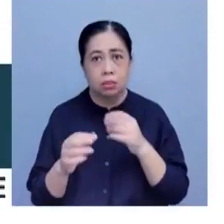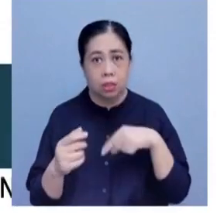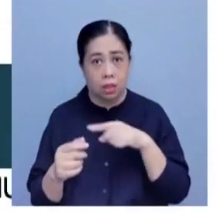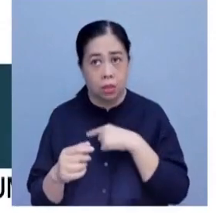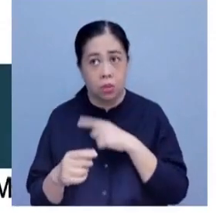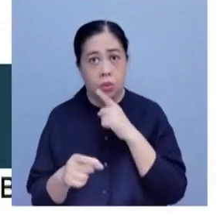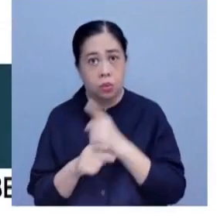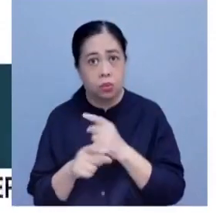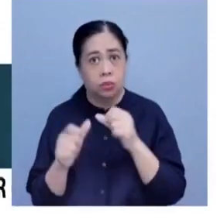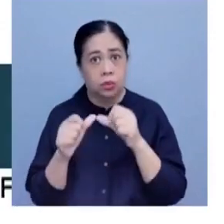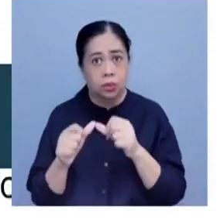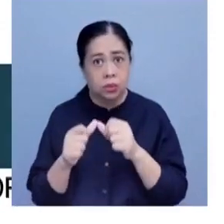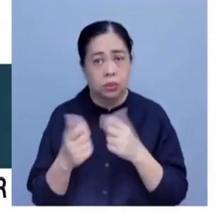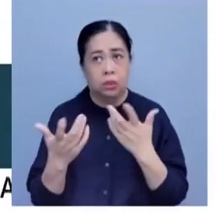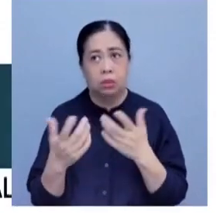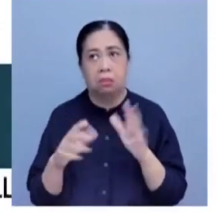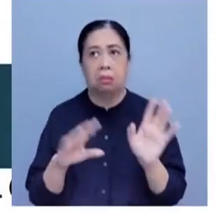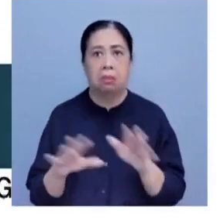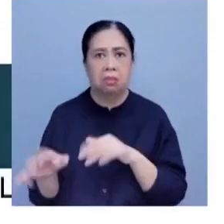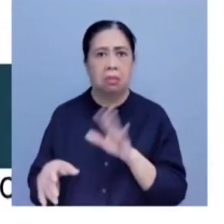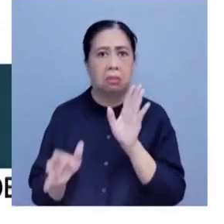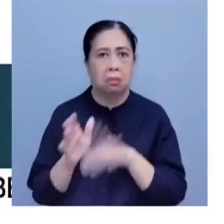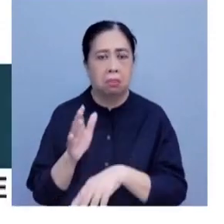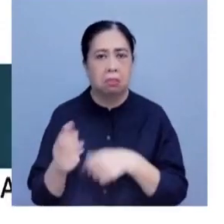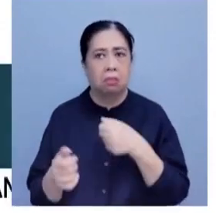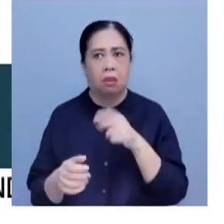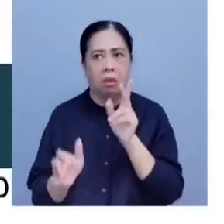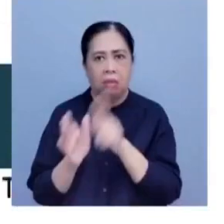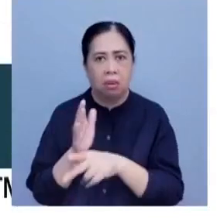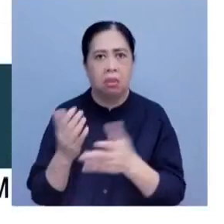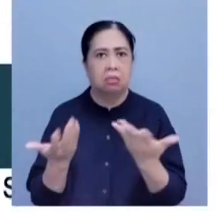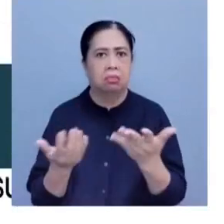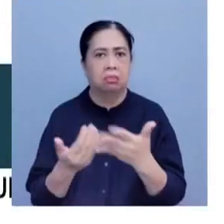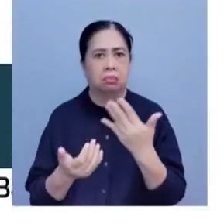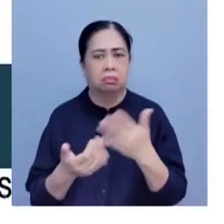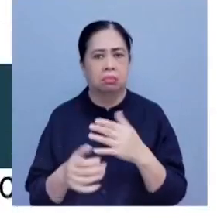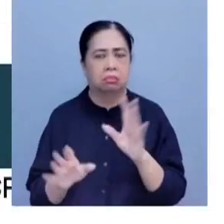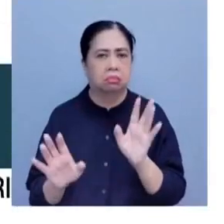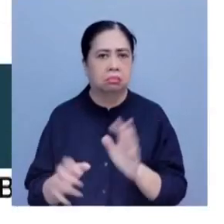ay patuloy na magdidili-dali sa pagtingin dito sa kasong ito.